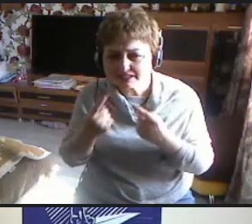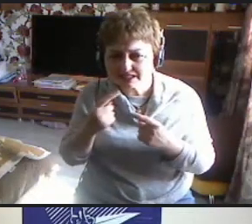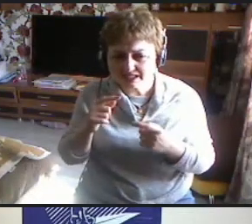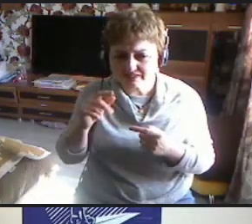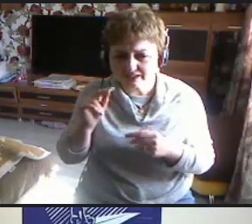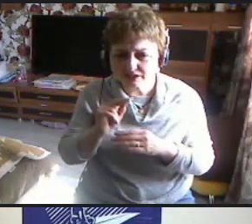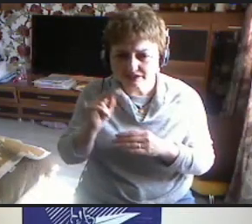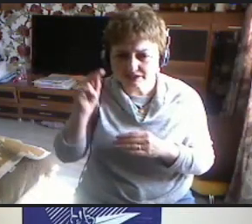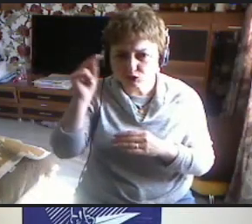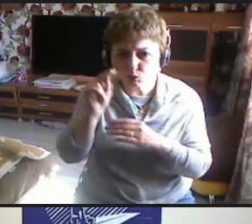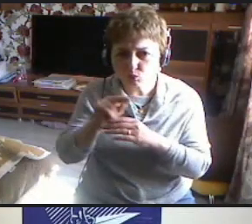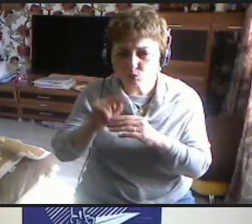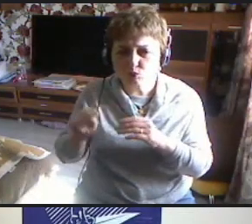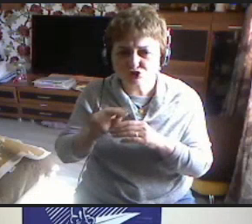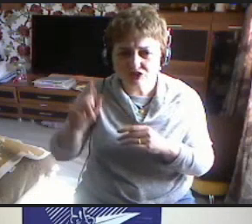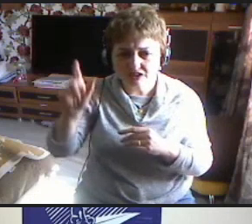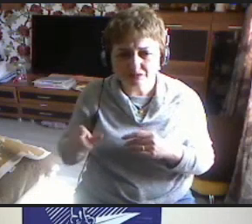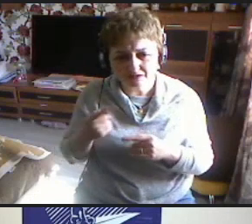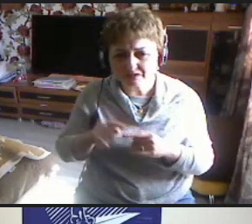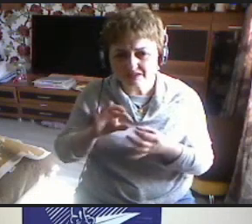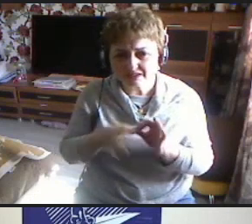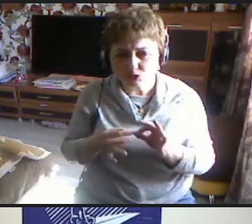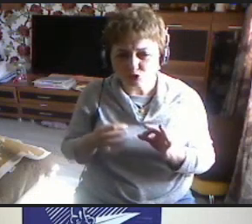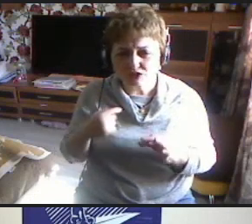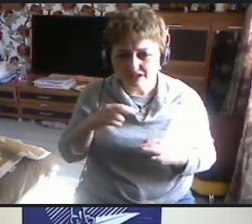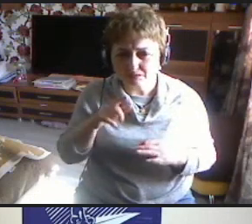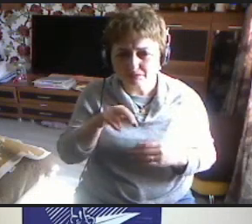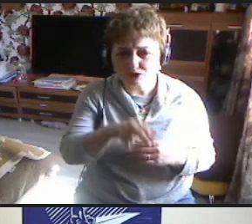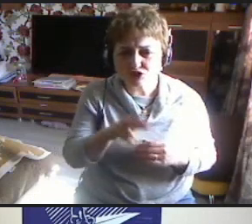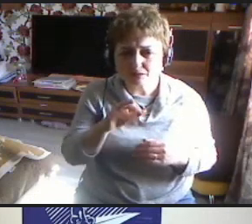достаточно сложно. Поэтому я бы пошла по пути